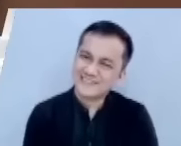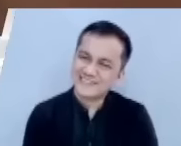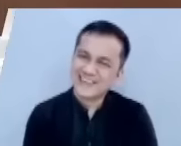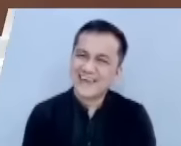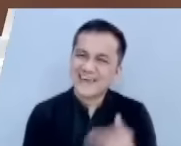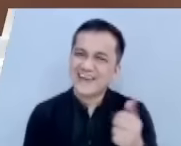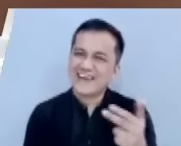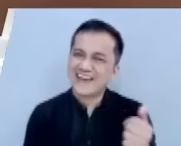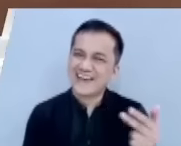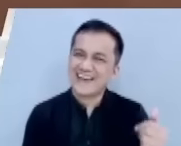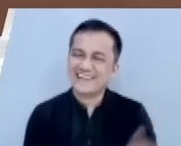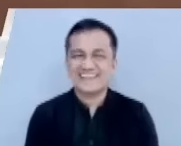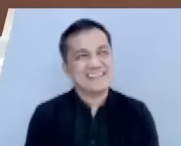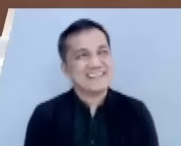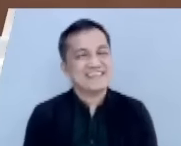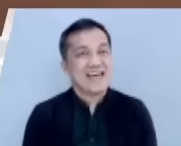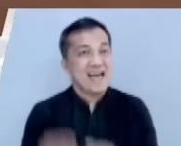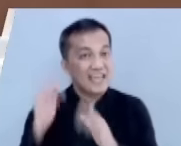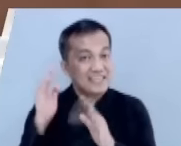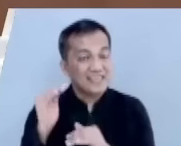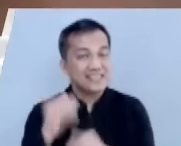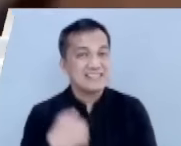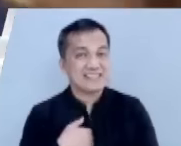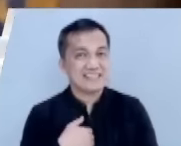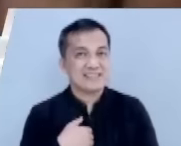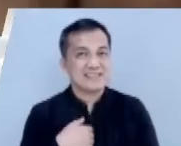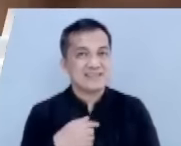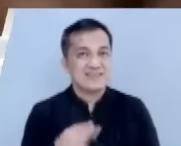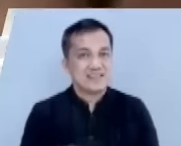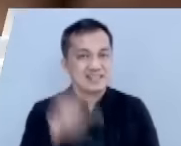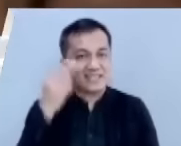Sana mas maging mataas ang grades namin this sem.